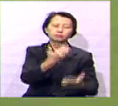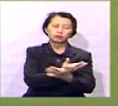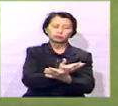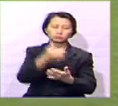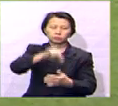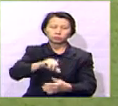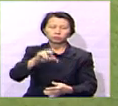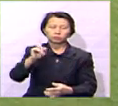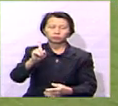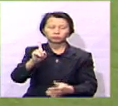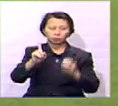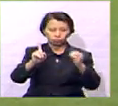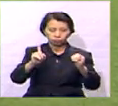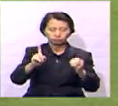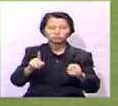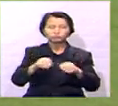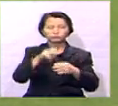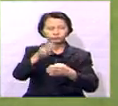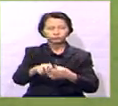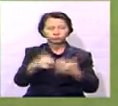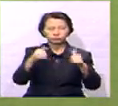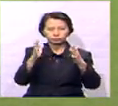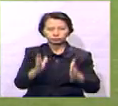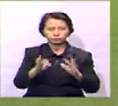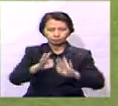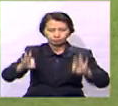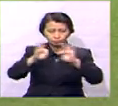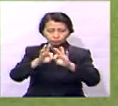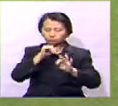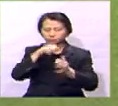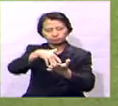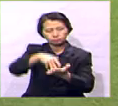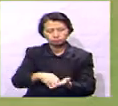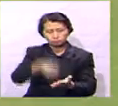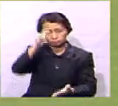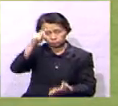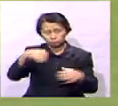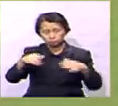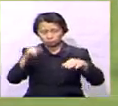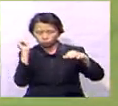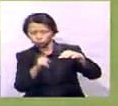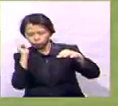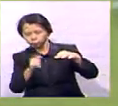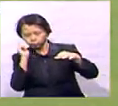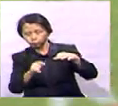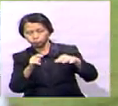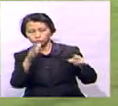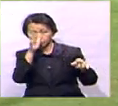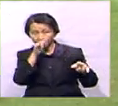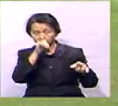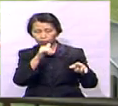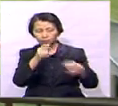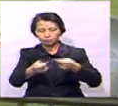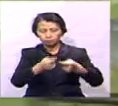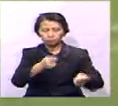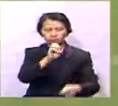tewas 1-0. Turun tanpa kelibat tonggak utama Lee Tak tidak melemahkan Terengganu yang melakukan serangan demi serangan ke kubu Melaka United